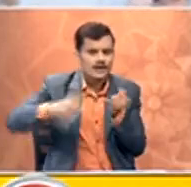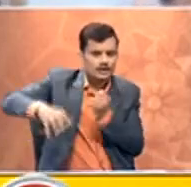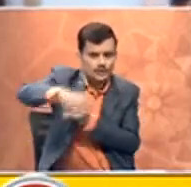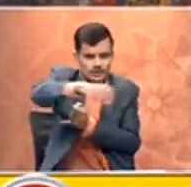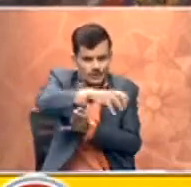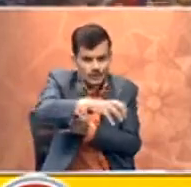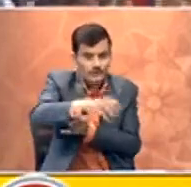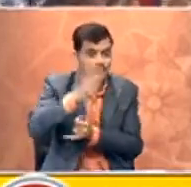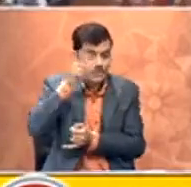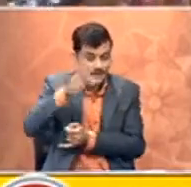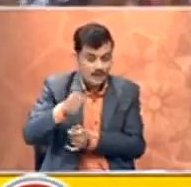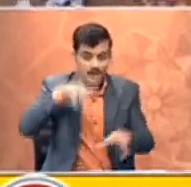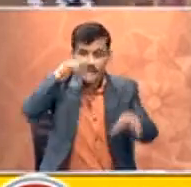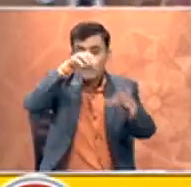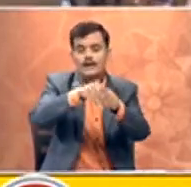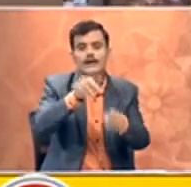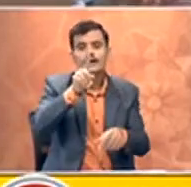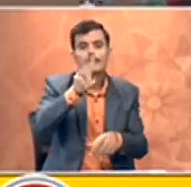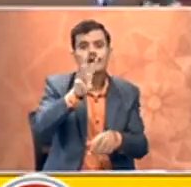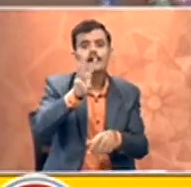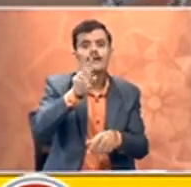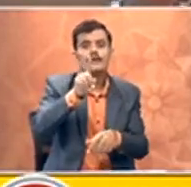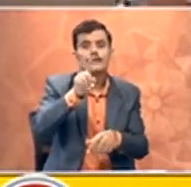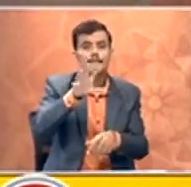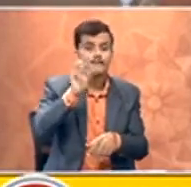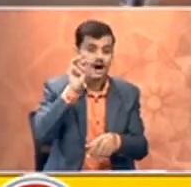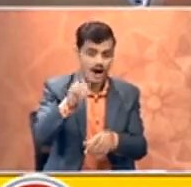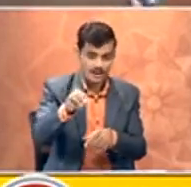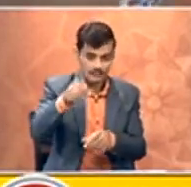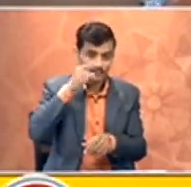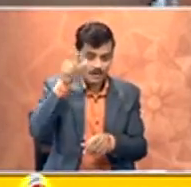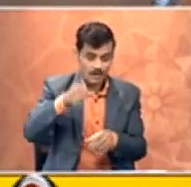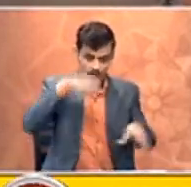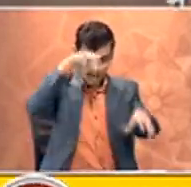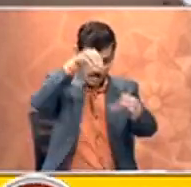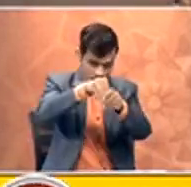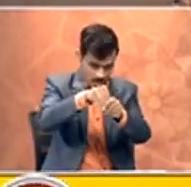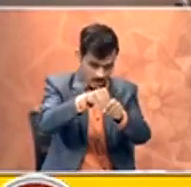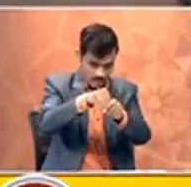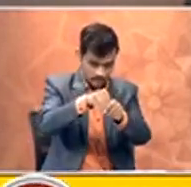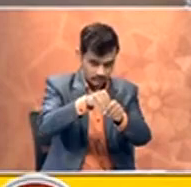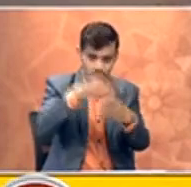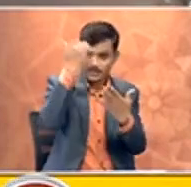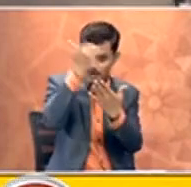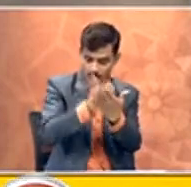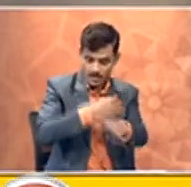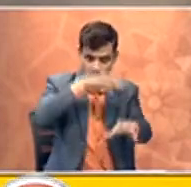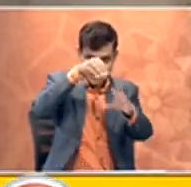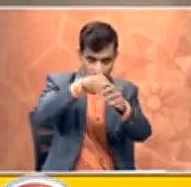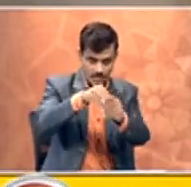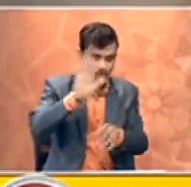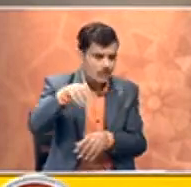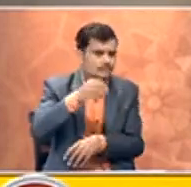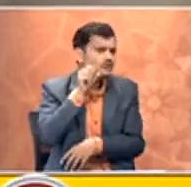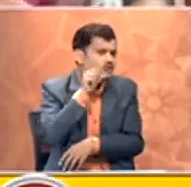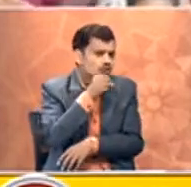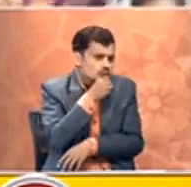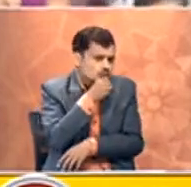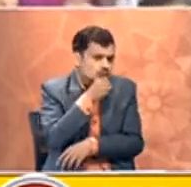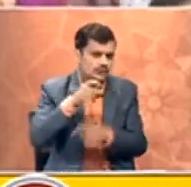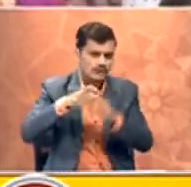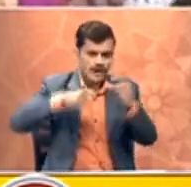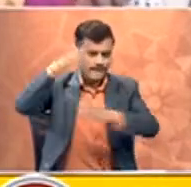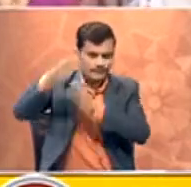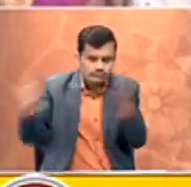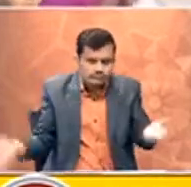हिस्सा लिया। इस कार्यक्रम से सूरत की टेक्सटाइल इंडस्ट्री को तो बढ़ावा मिला ही, वोकल फॉर लोकल को भी बल